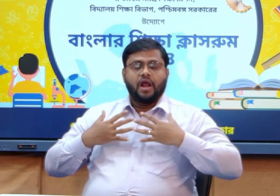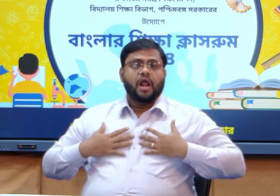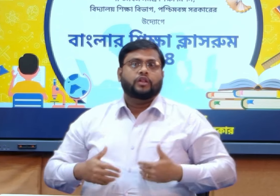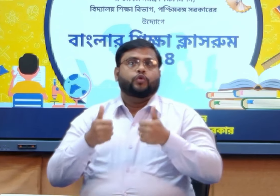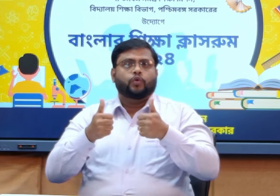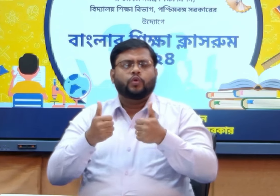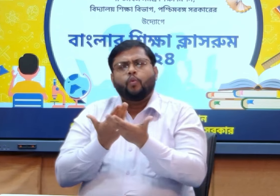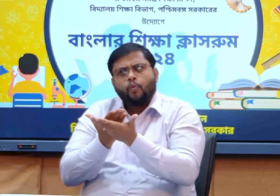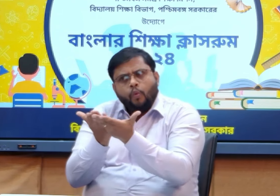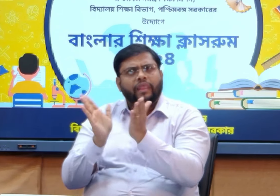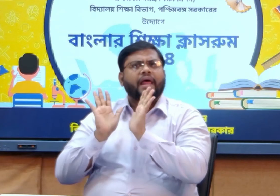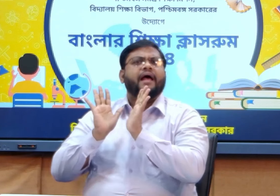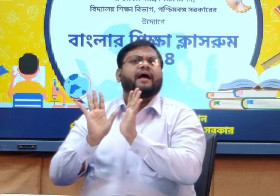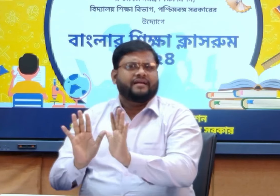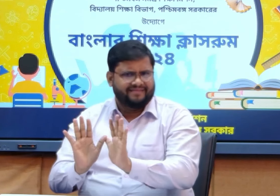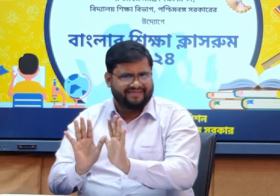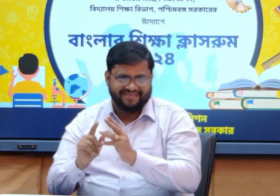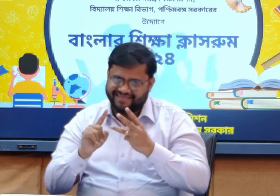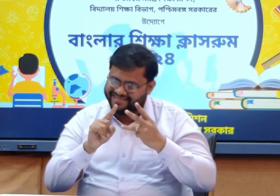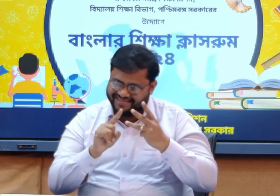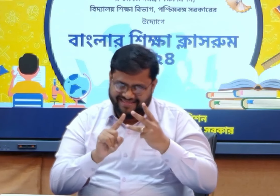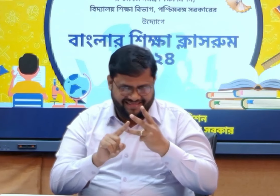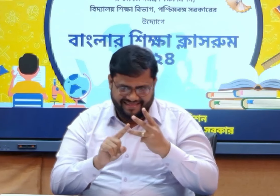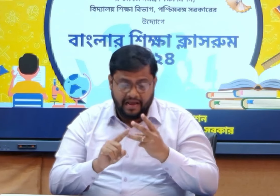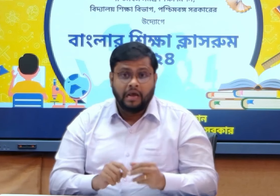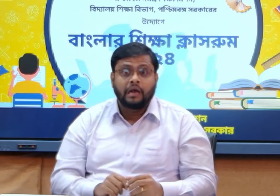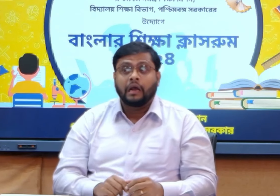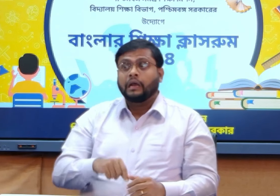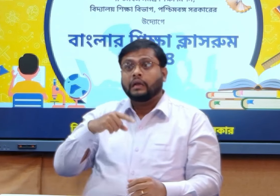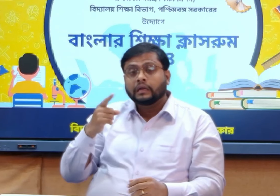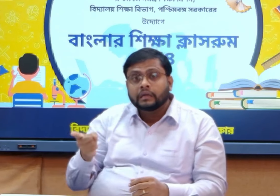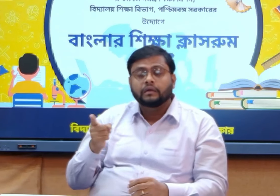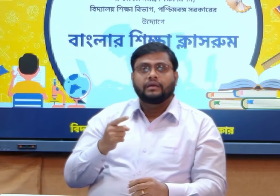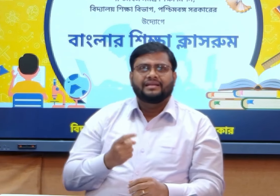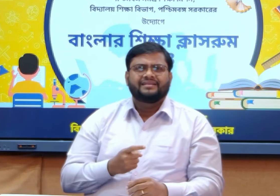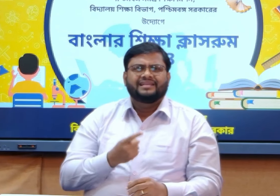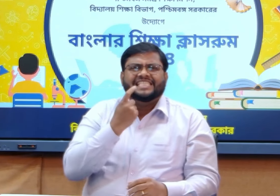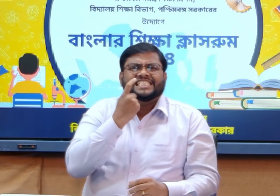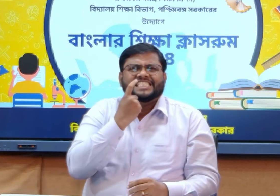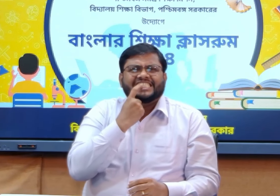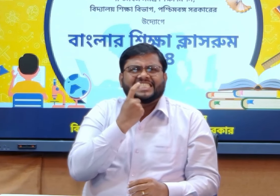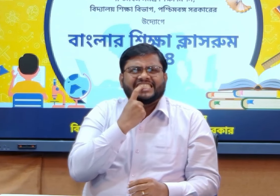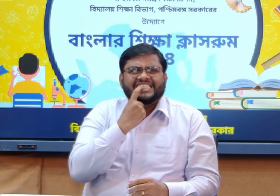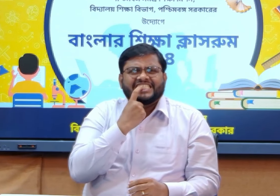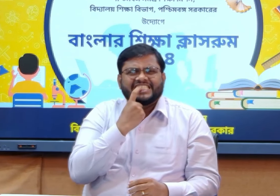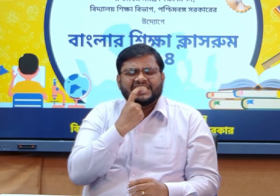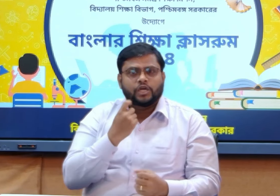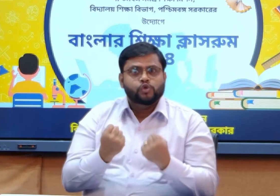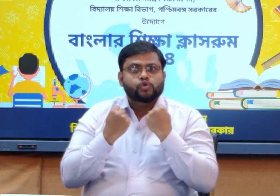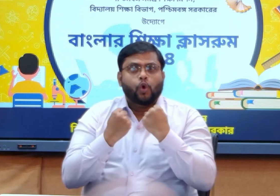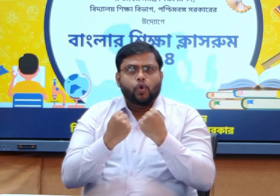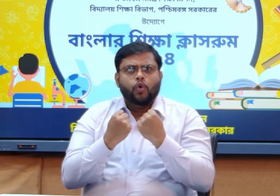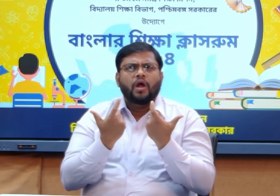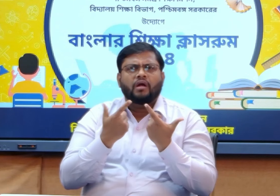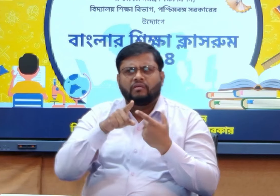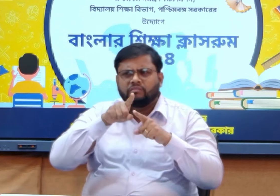সেটা তার জীবন ধারণের জন্য প্রয়োজনীয় এইরকম প্রত্যেক প্রাণীর নিজের জীবন ধারণের জন্য খাবার